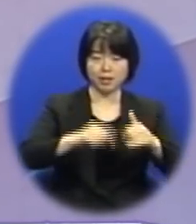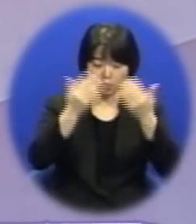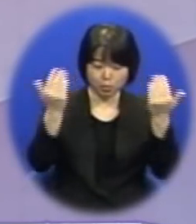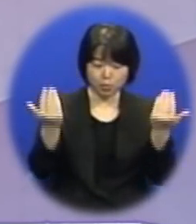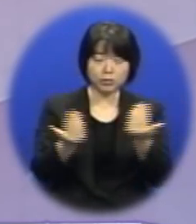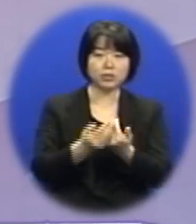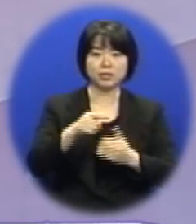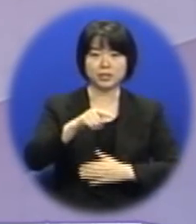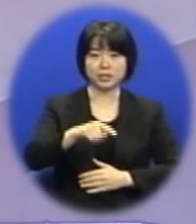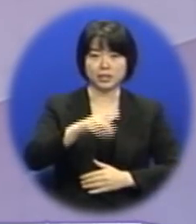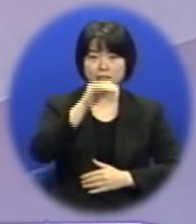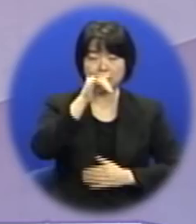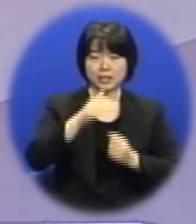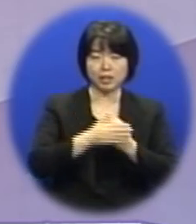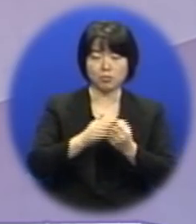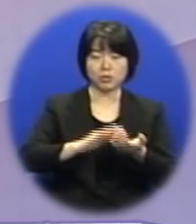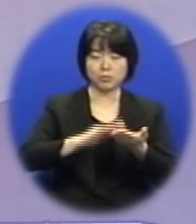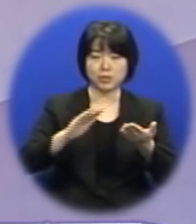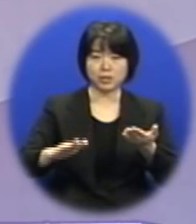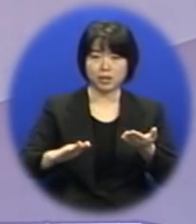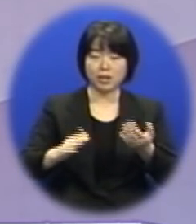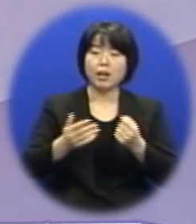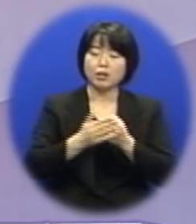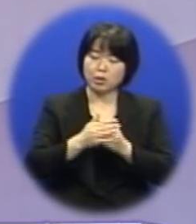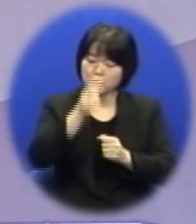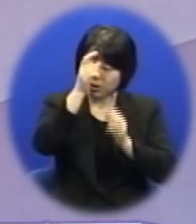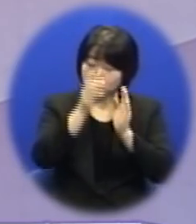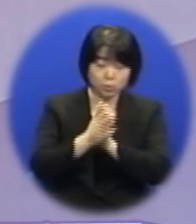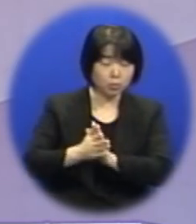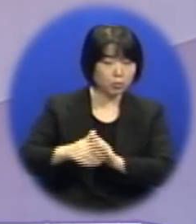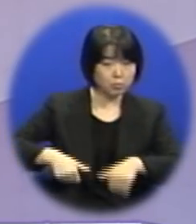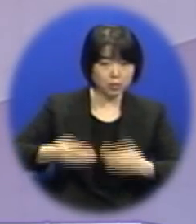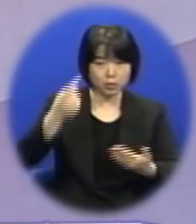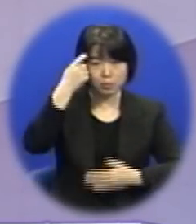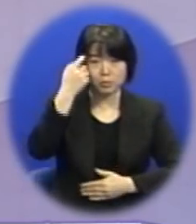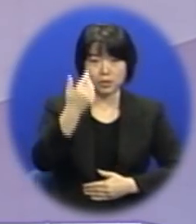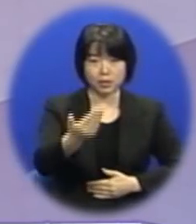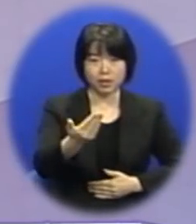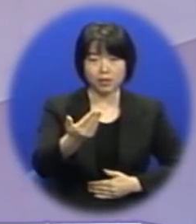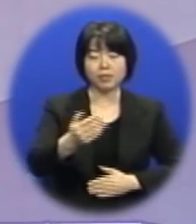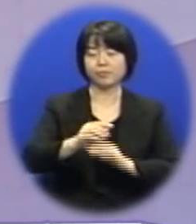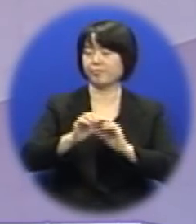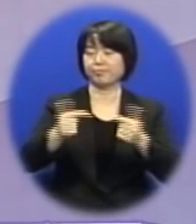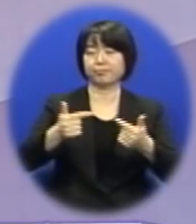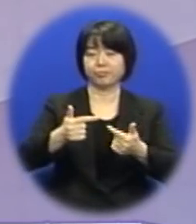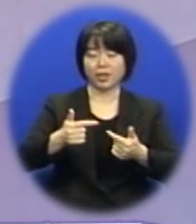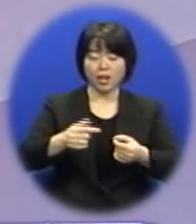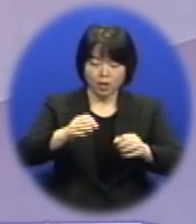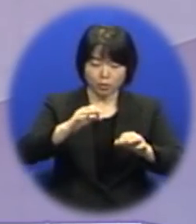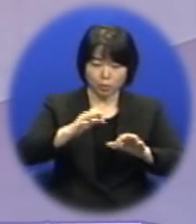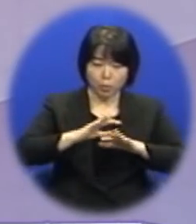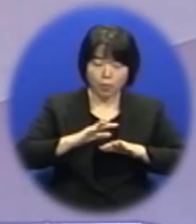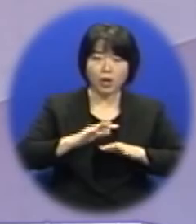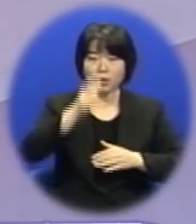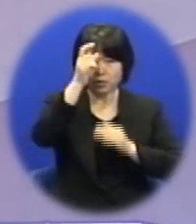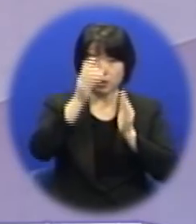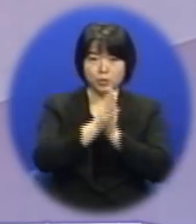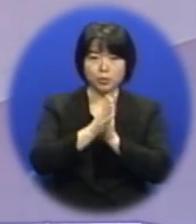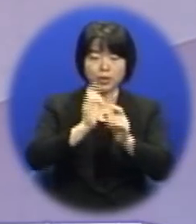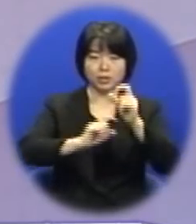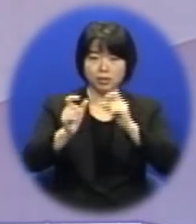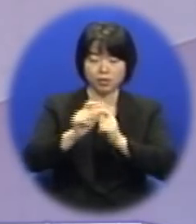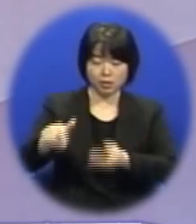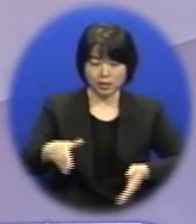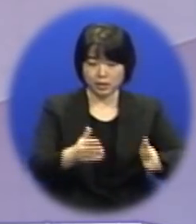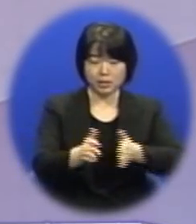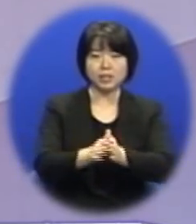있기 때문입니다. 그러면 기도를 안 하게 되냐? 놀라운 기도의 길이 열리는 거예요.